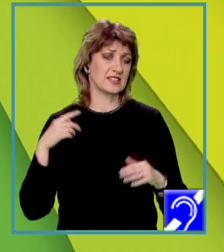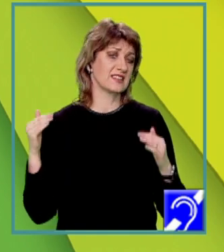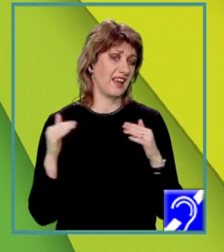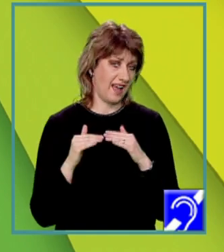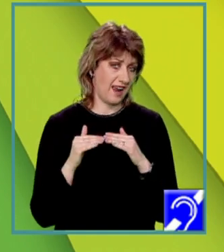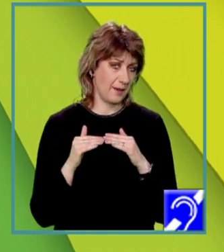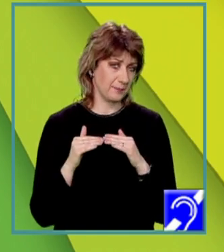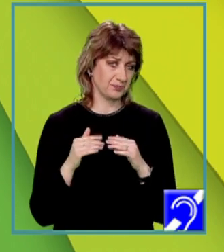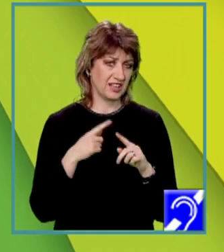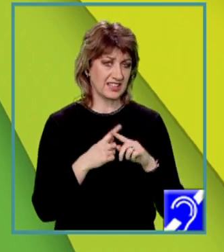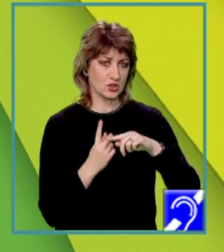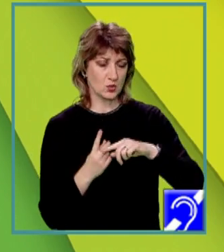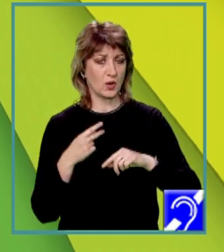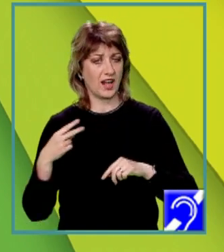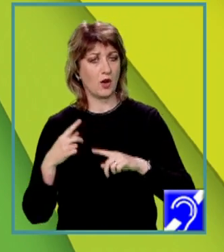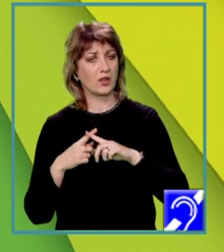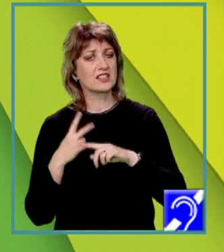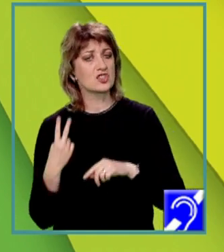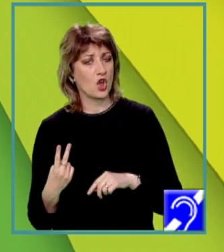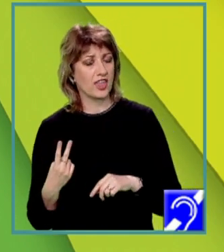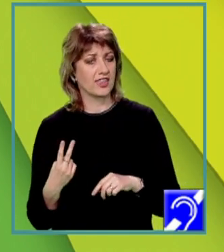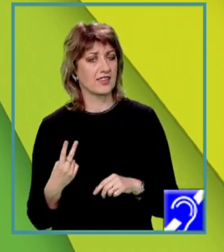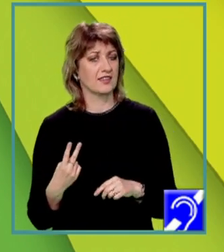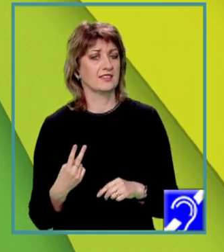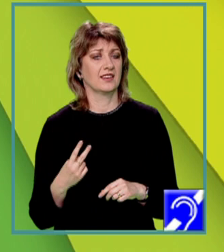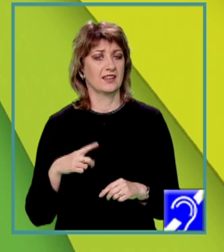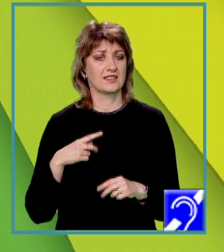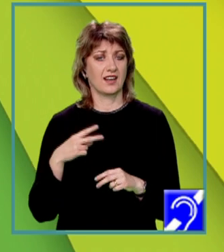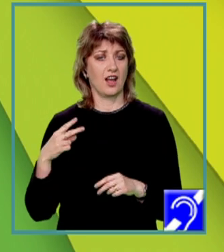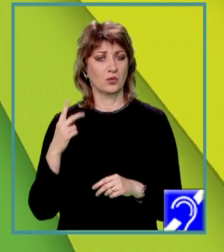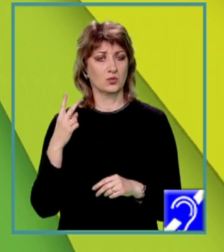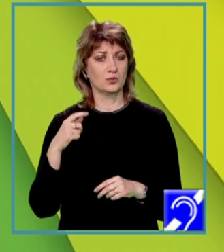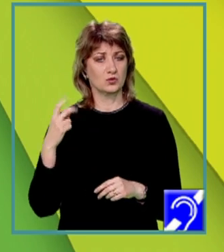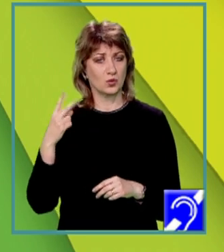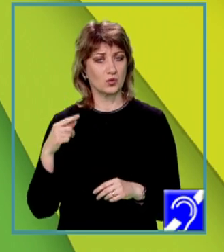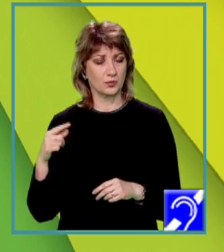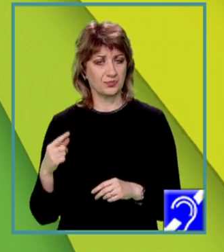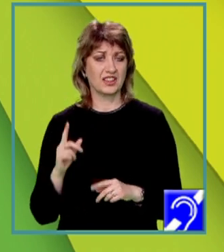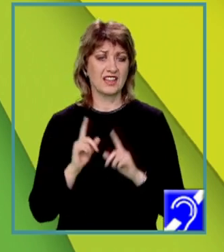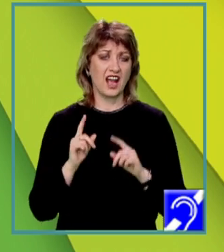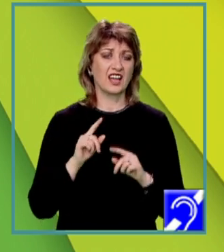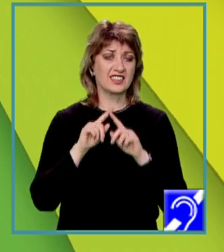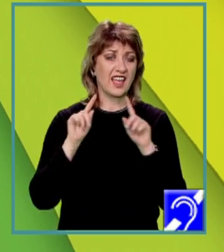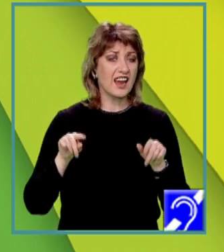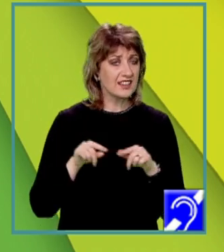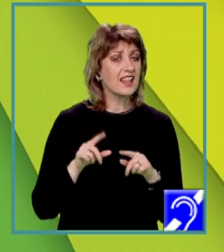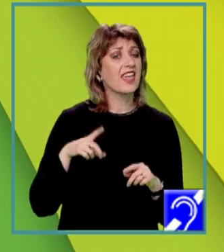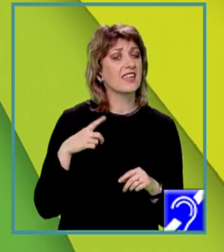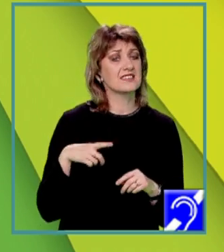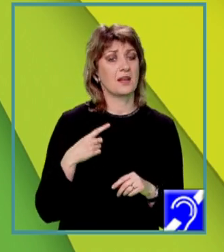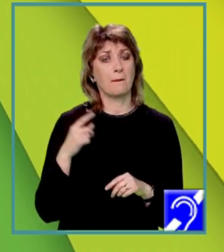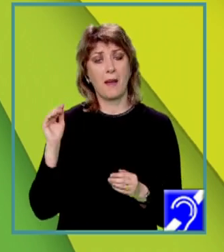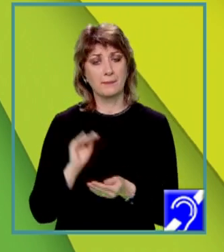x unu este egal cu x 2 egal cu minus b pe 2 iar dacă Delta este strict mai mic decât 0 soluțiile nu